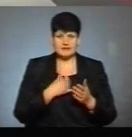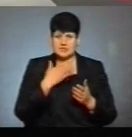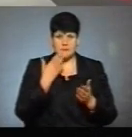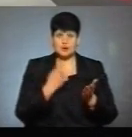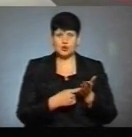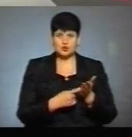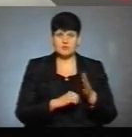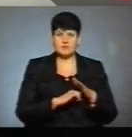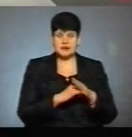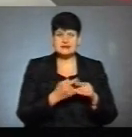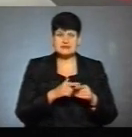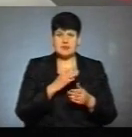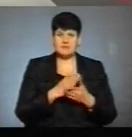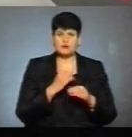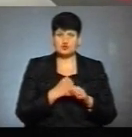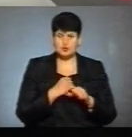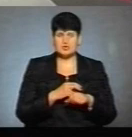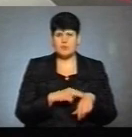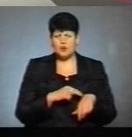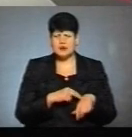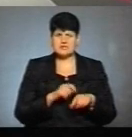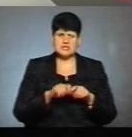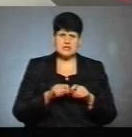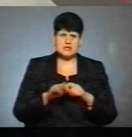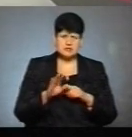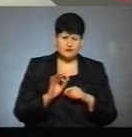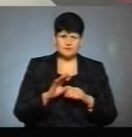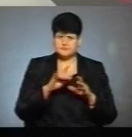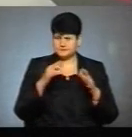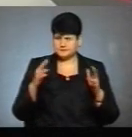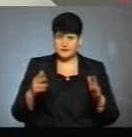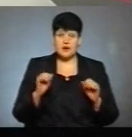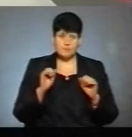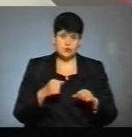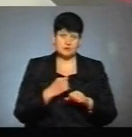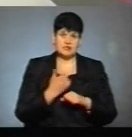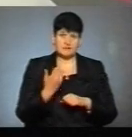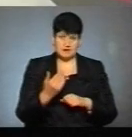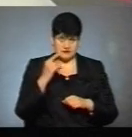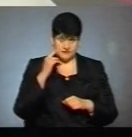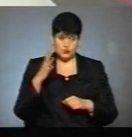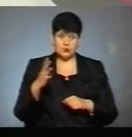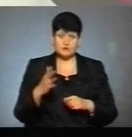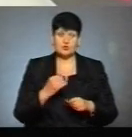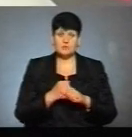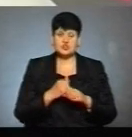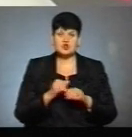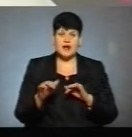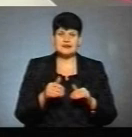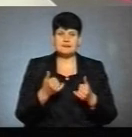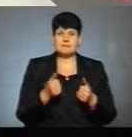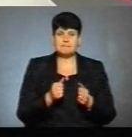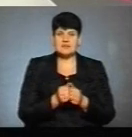доказової бази, це мають робити поліція, слідство, суд, але ми можемо зробити вас відомими, влаштовуючи акції біля ваших